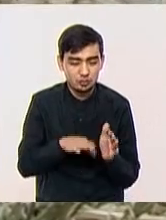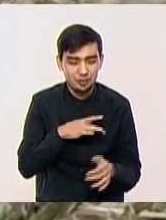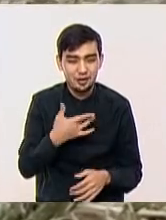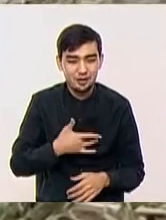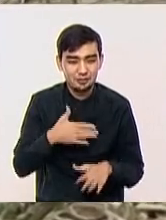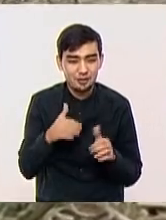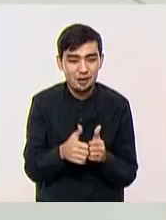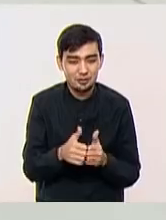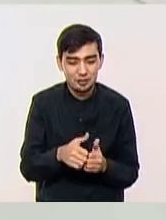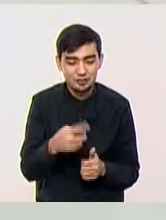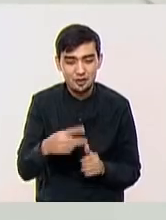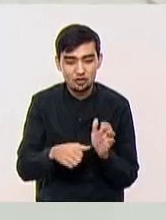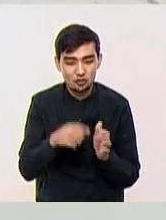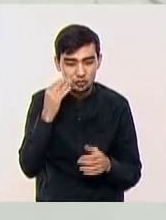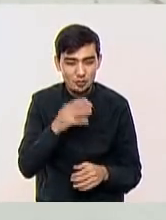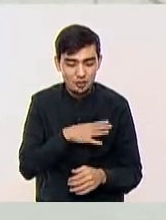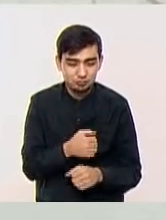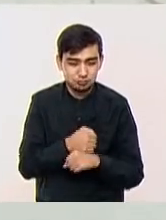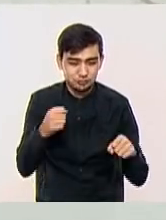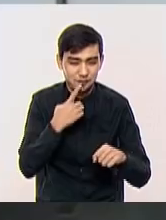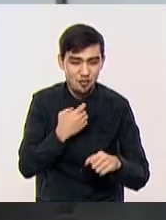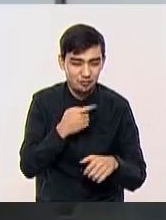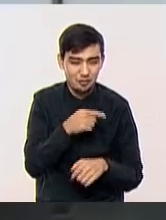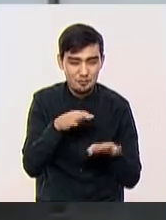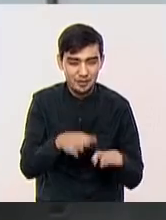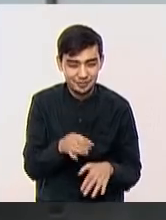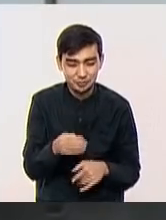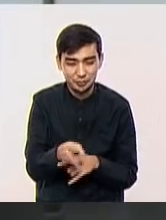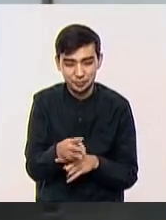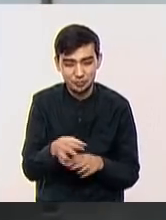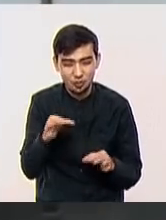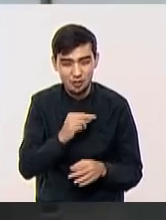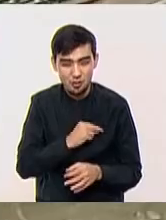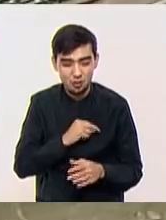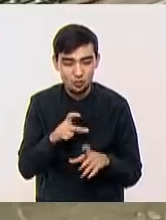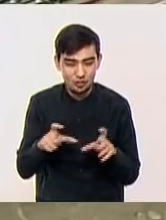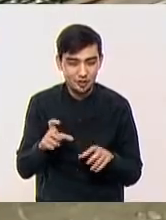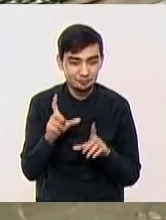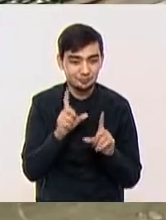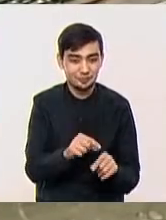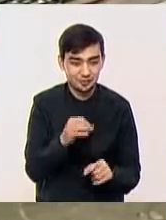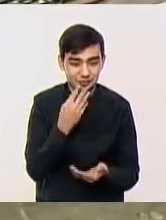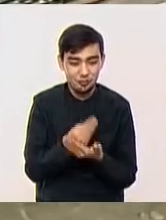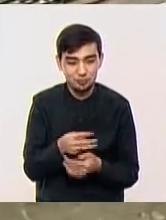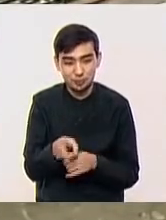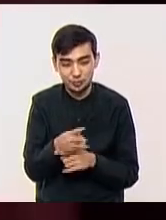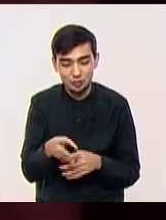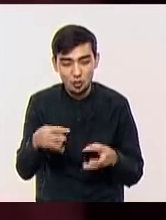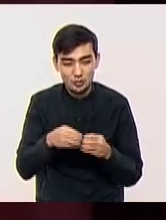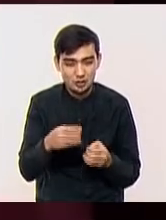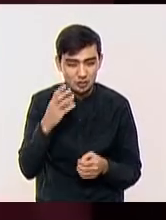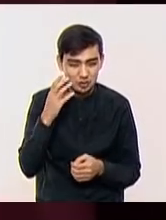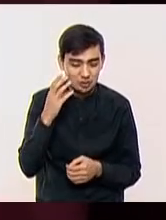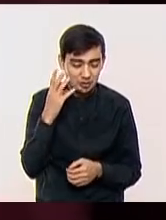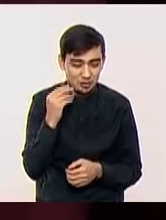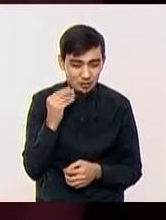маңындағы 26 тамыз күнгі әскери бөлімнен шыққан жарылыс. Өртті өшіруге барған өрт сөндірушілер, сол бөлімнің өз қызметкерлері бар жалпы саны 17